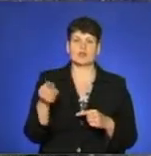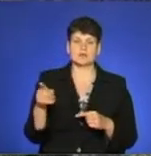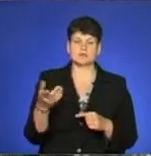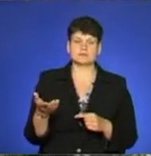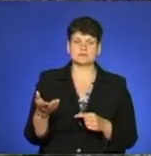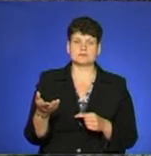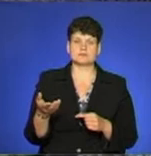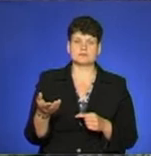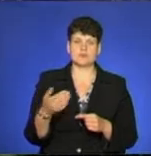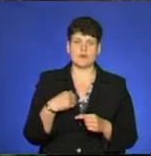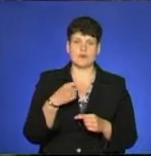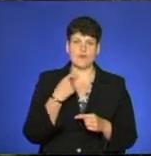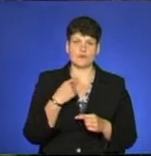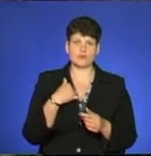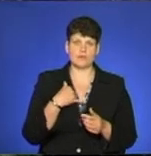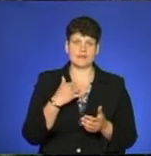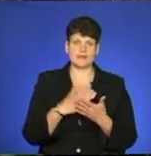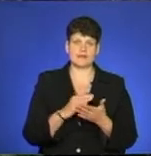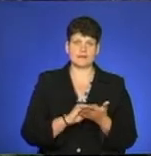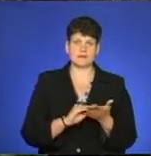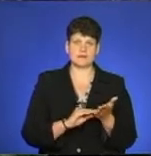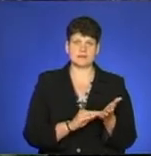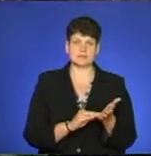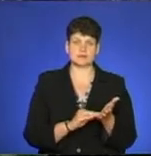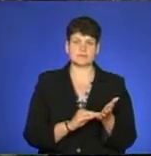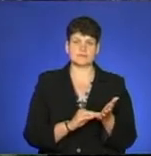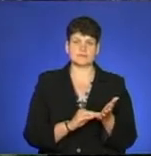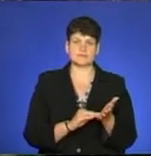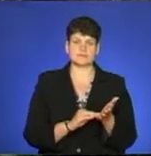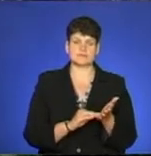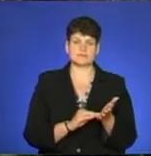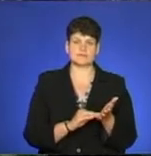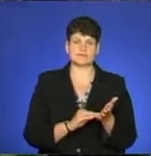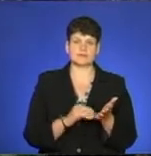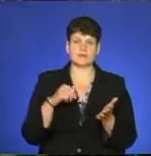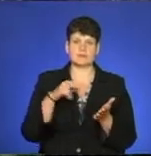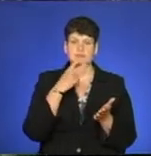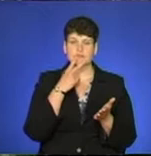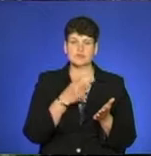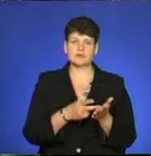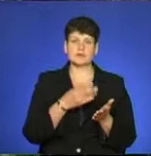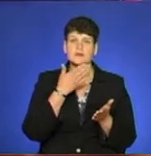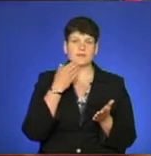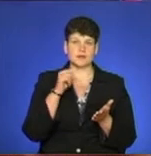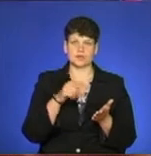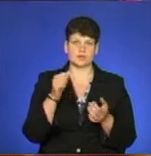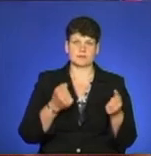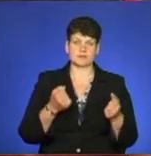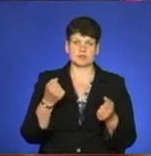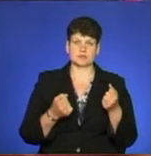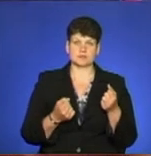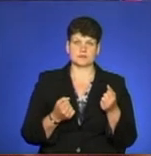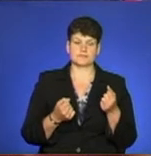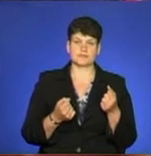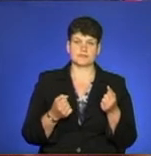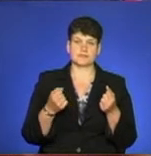номер? Ну, кажу, там в мене є записано цей, який номер. Пішли, подивились, нема такої машини. Оперативними